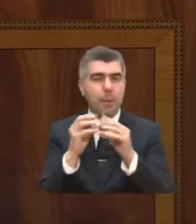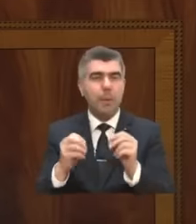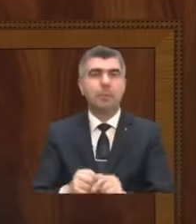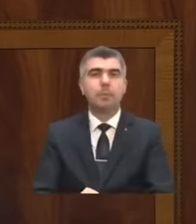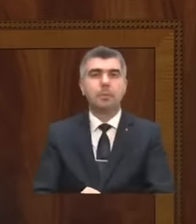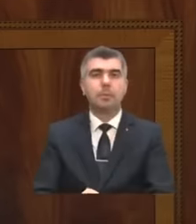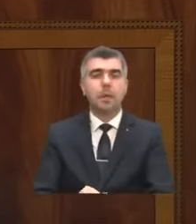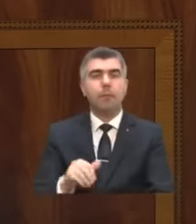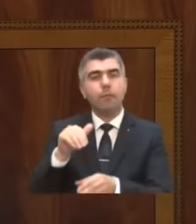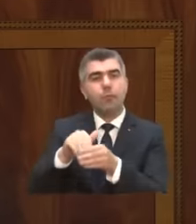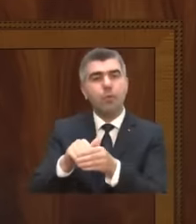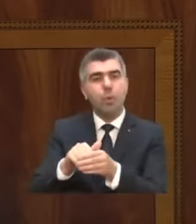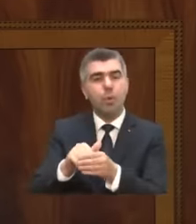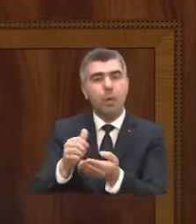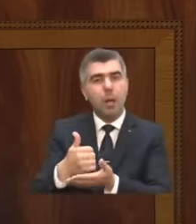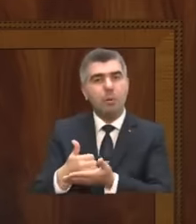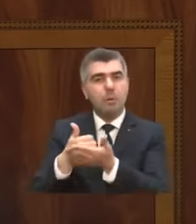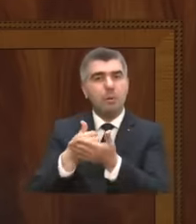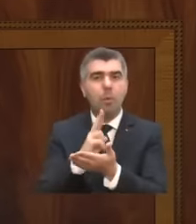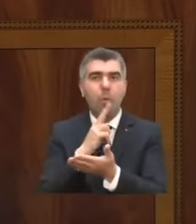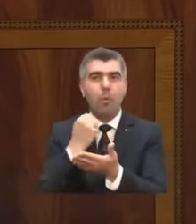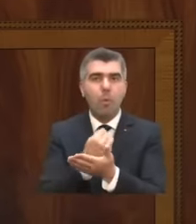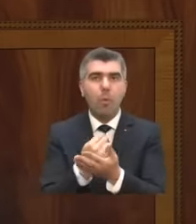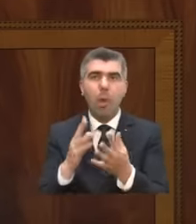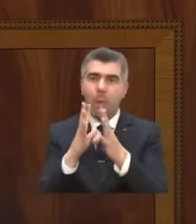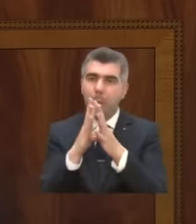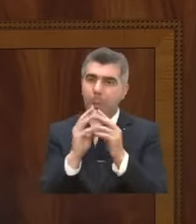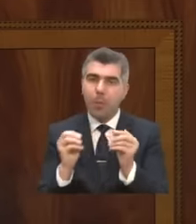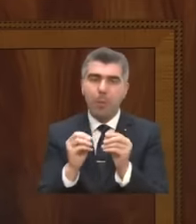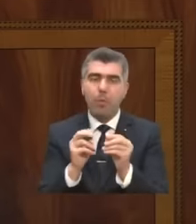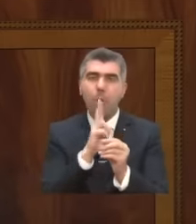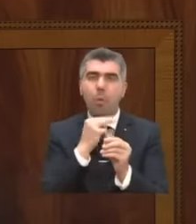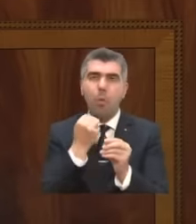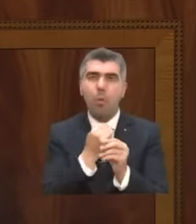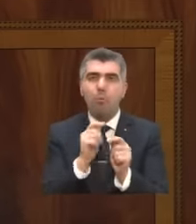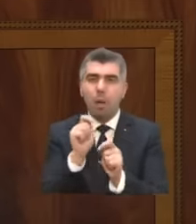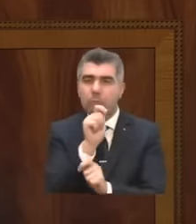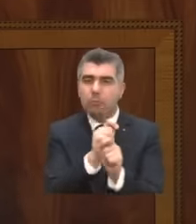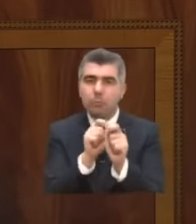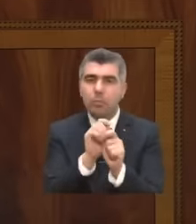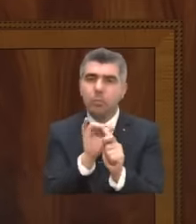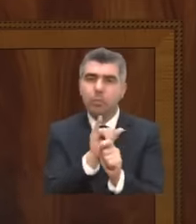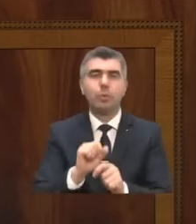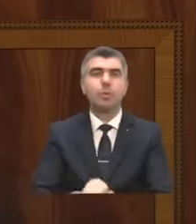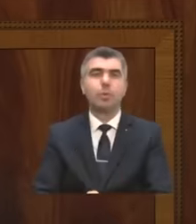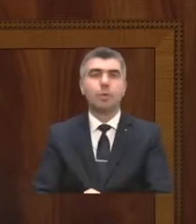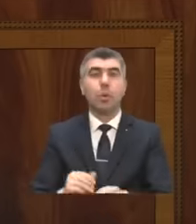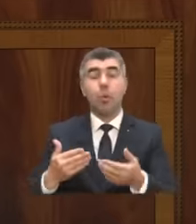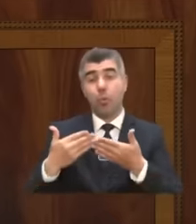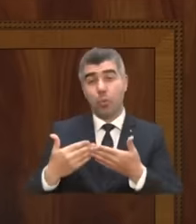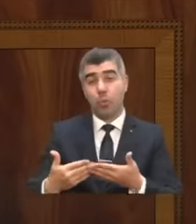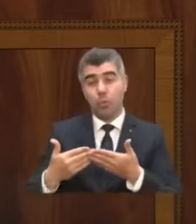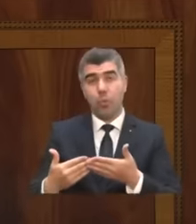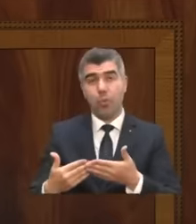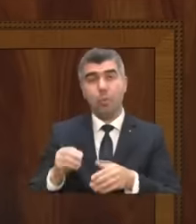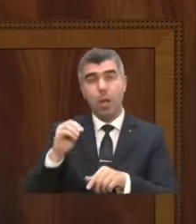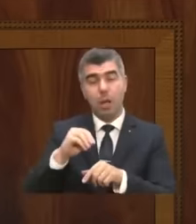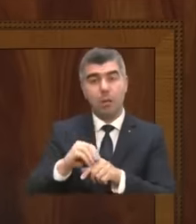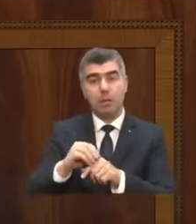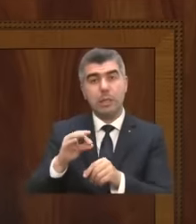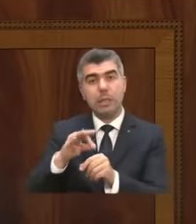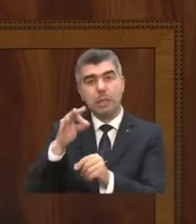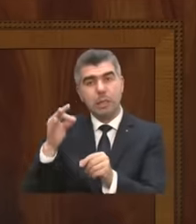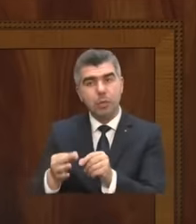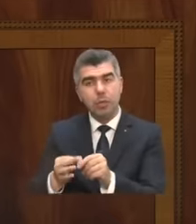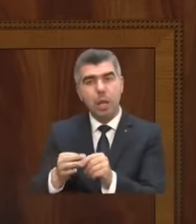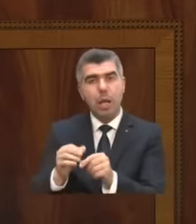صندوق المقاصة، هذا الموضوع مازال غايب عندكم. أين تصور الحكومة لإصلاح هذا الصندوق؟ اليوم لازلتم تعيدون إنتاج ما سبق، الموت